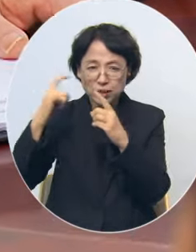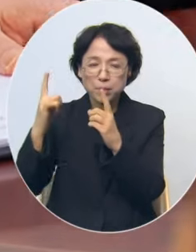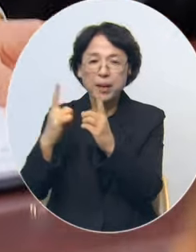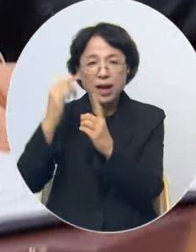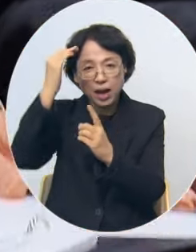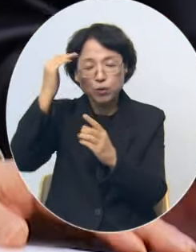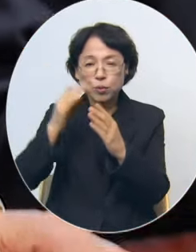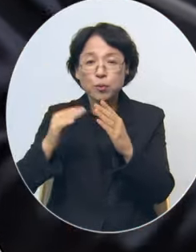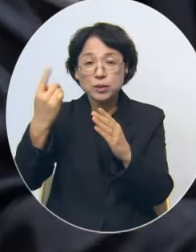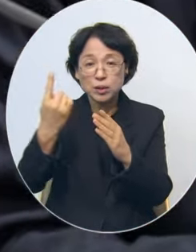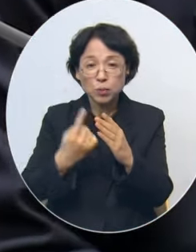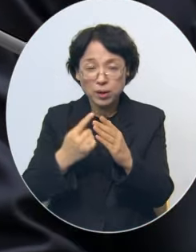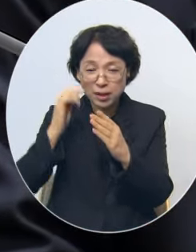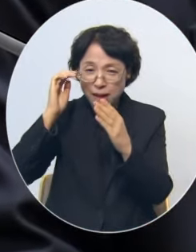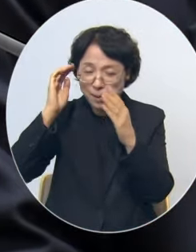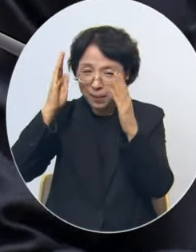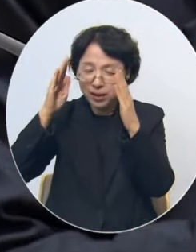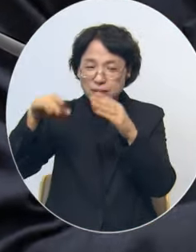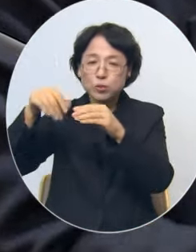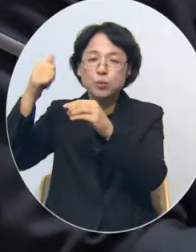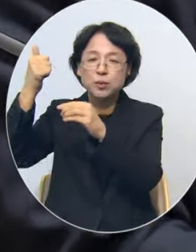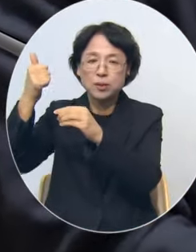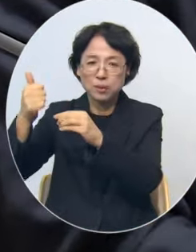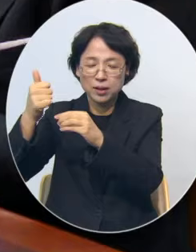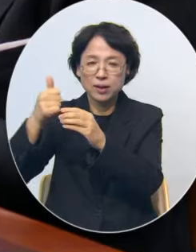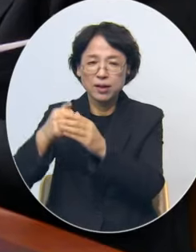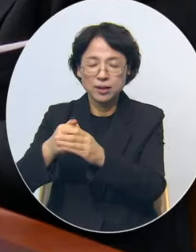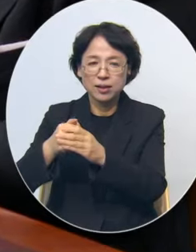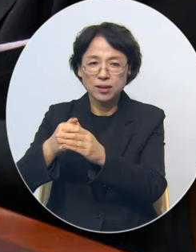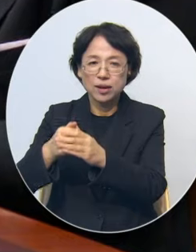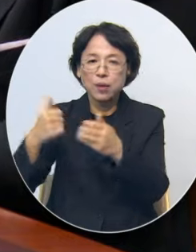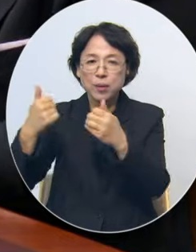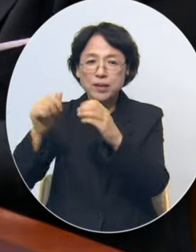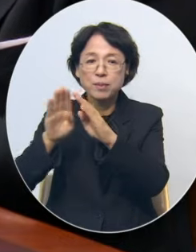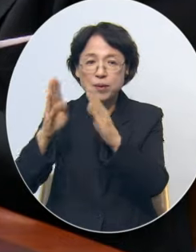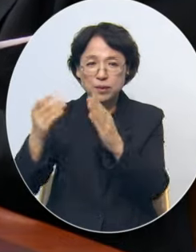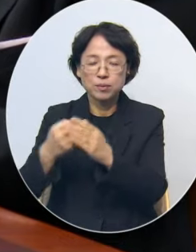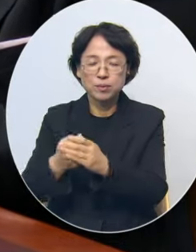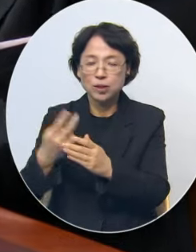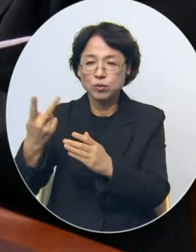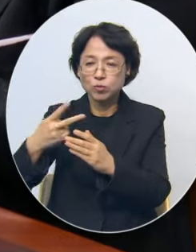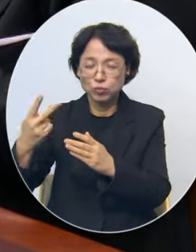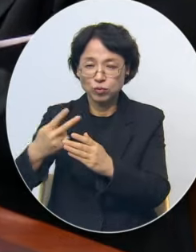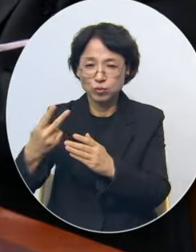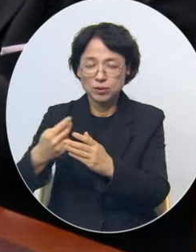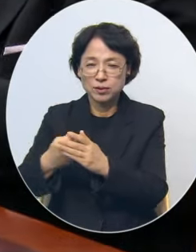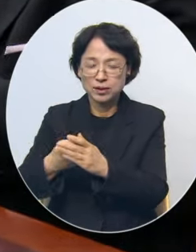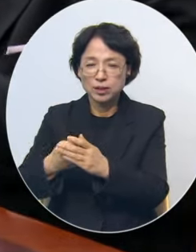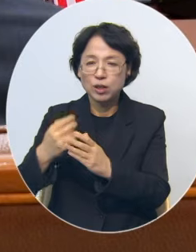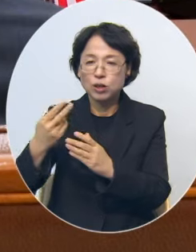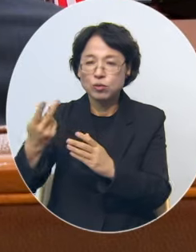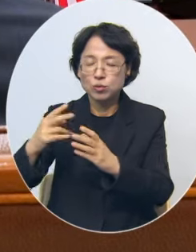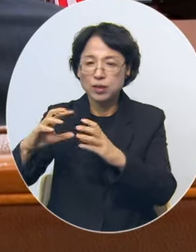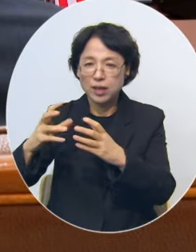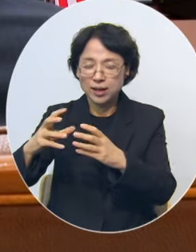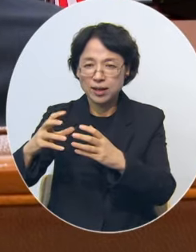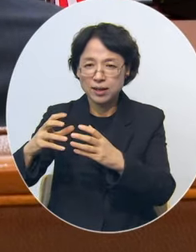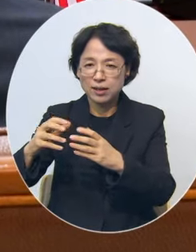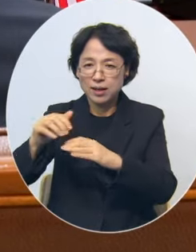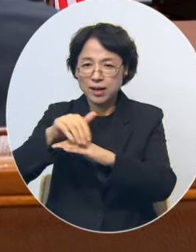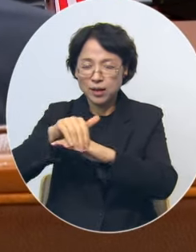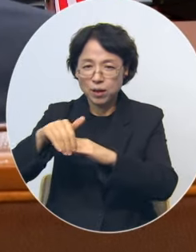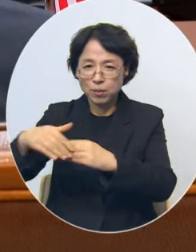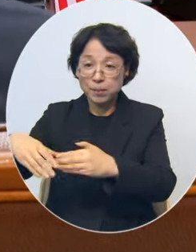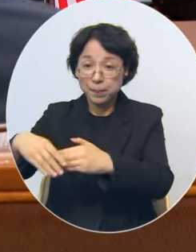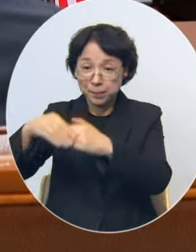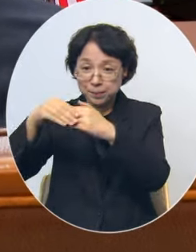한국을 공식 방문한 말레이시아 총리와 정상회담을 열었습니다. 두 정상은 먼저 양국 관계를 전략적 동반자